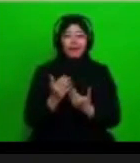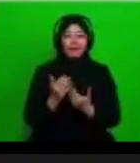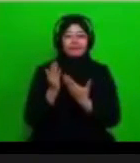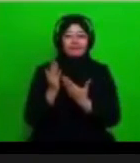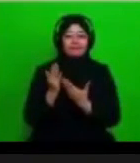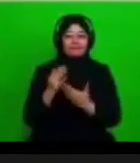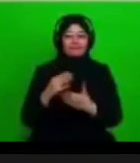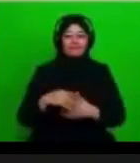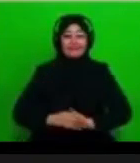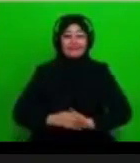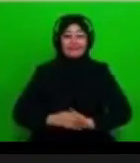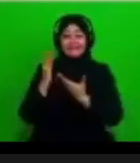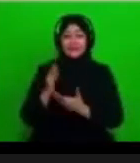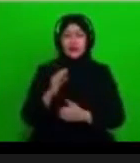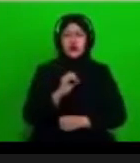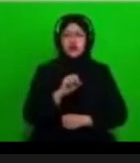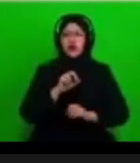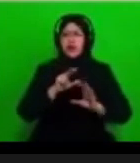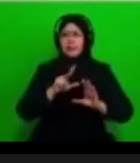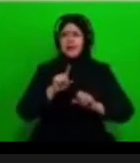Wow, ini tadi